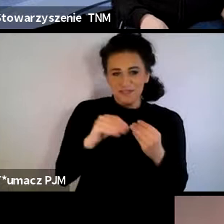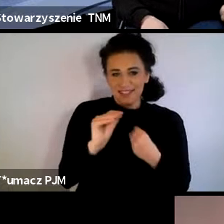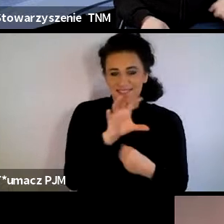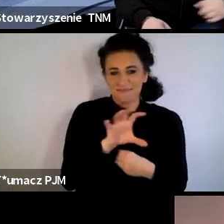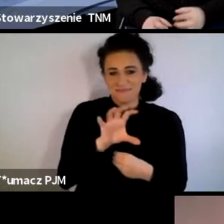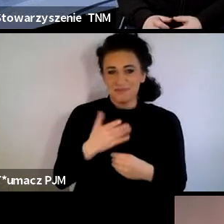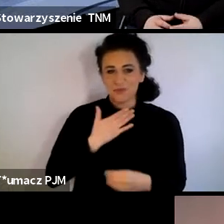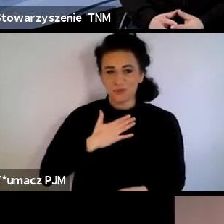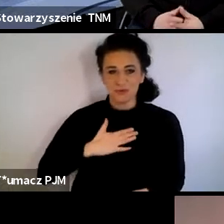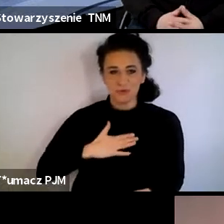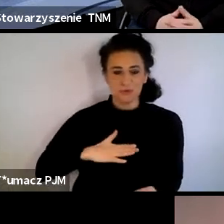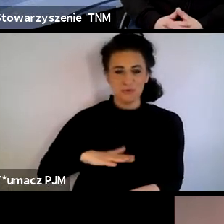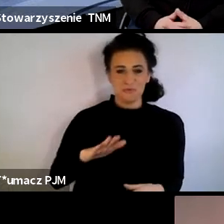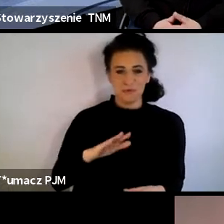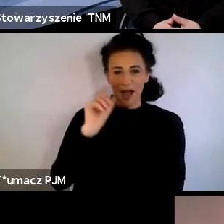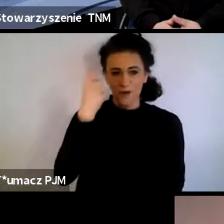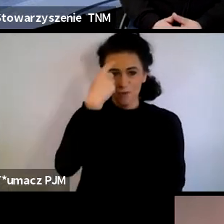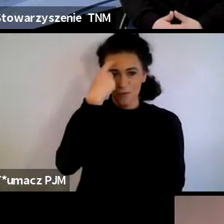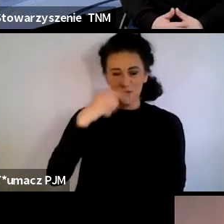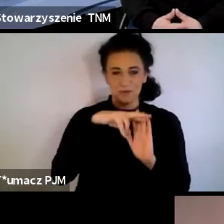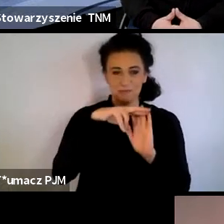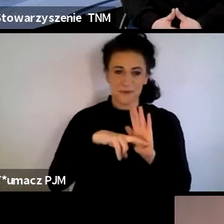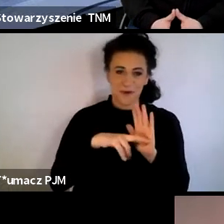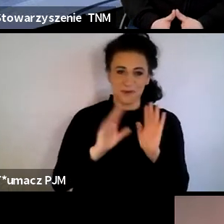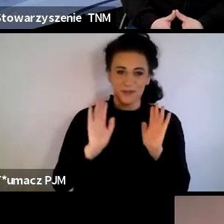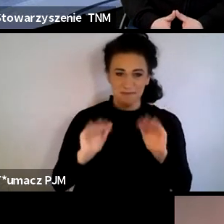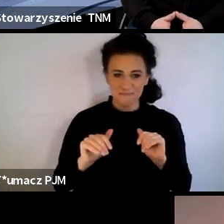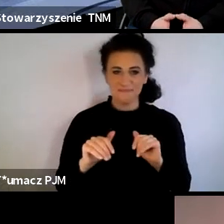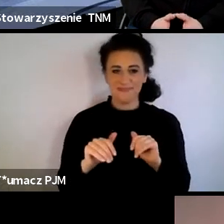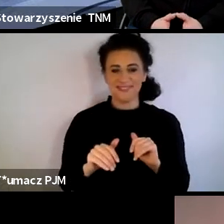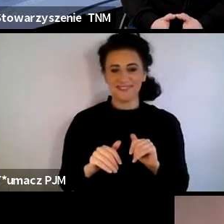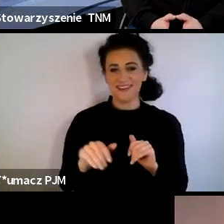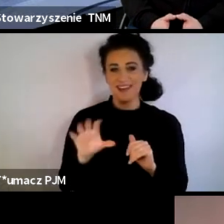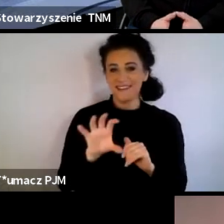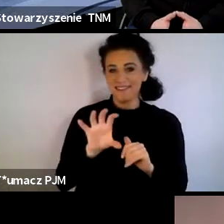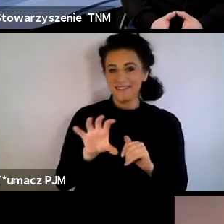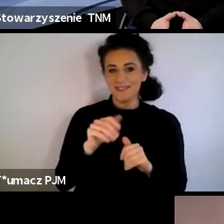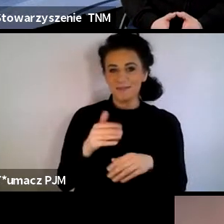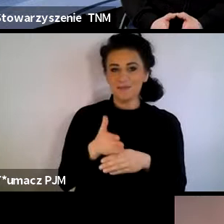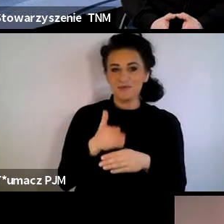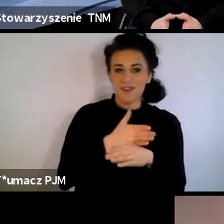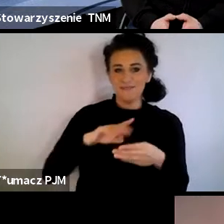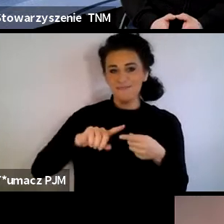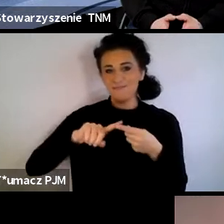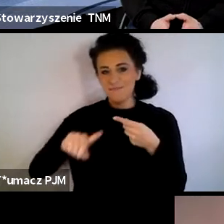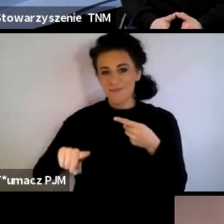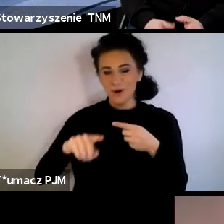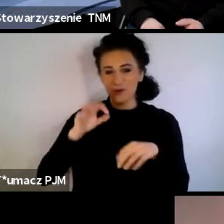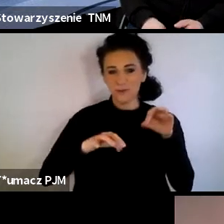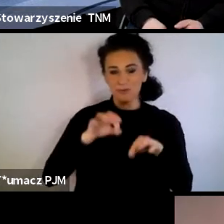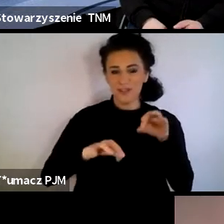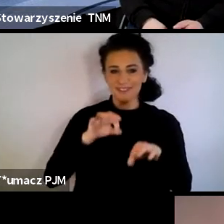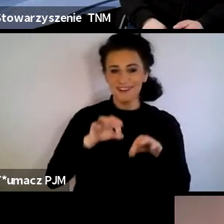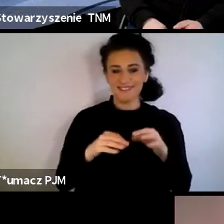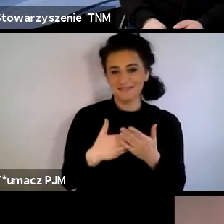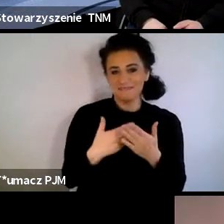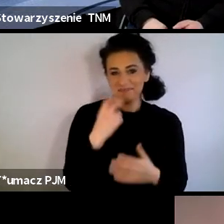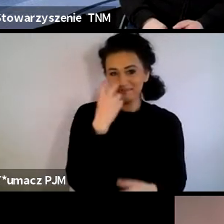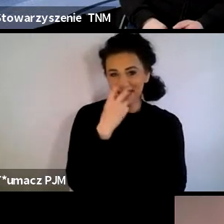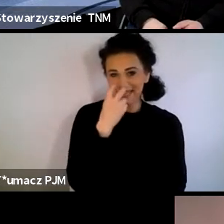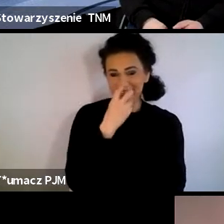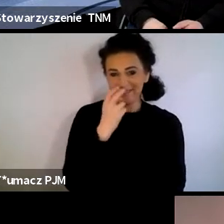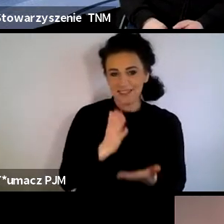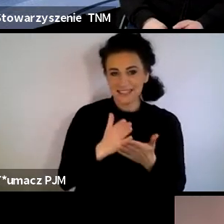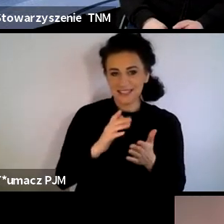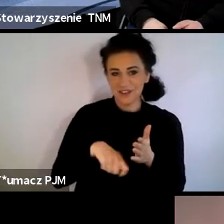niż główne programy, więc proszę państwa, to co się działo przed i po konferencji, to tylko na tych filmach